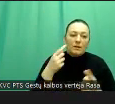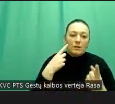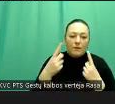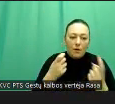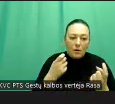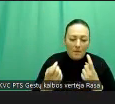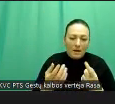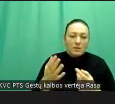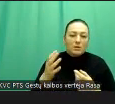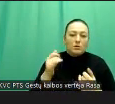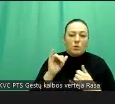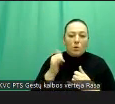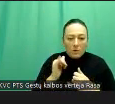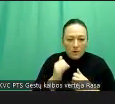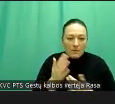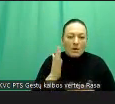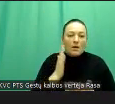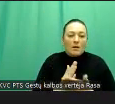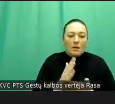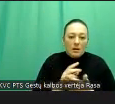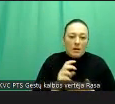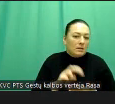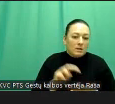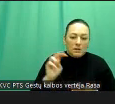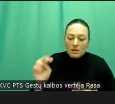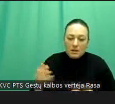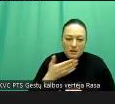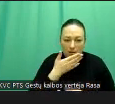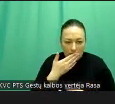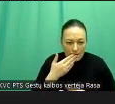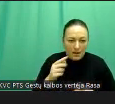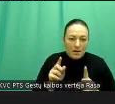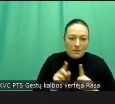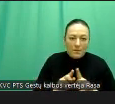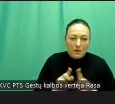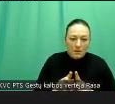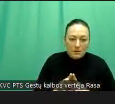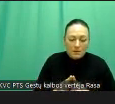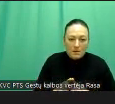vis dar yra, jo neatsisakoma, bet tuo pačiu